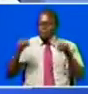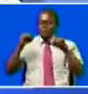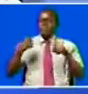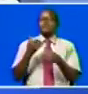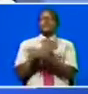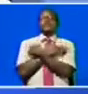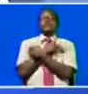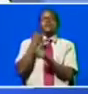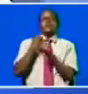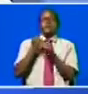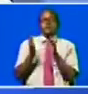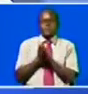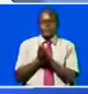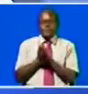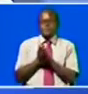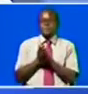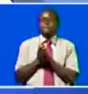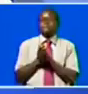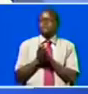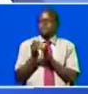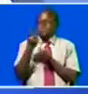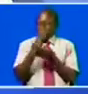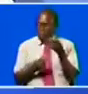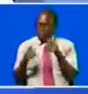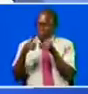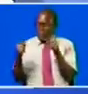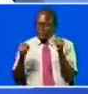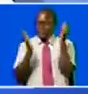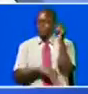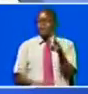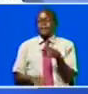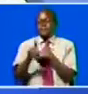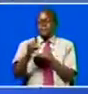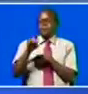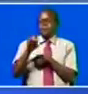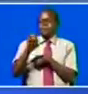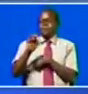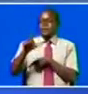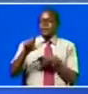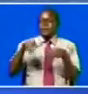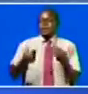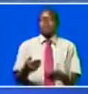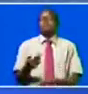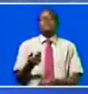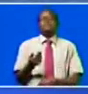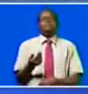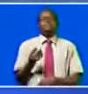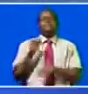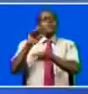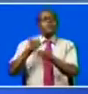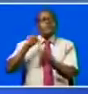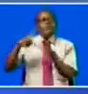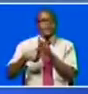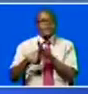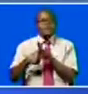kazini. Na unajua saa zingine hiyo dear na darling huwa inaleta mambo mengine. Ndio inaleta mzozo. Ama unazoea kuita mtu dear darling, alafu baadaye